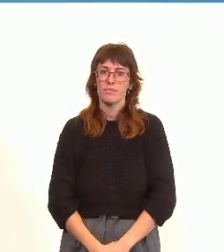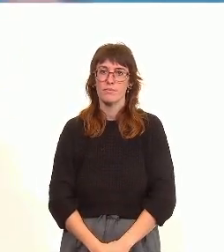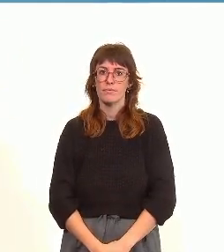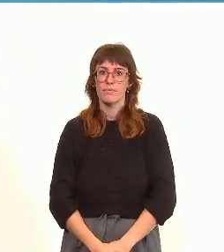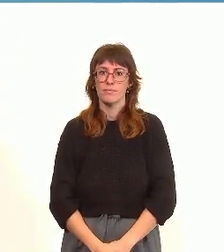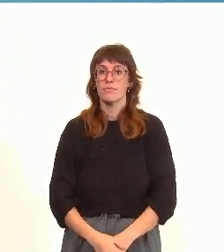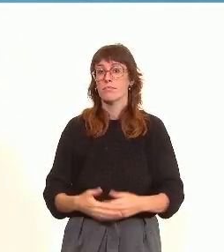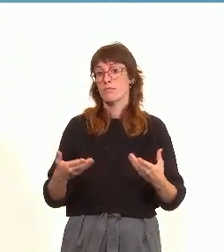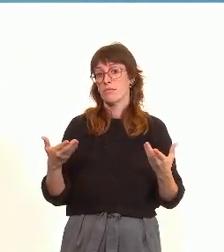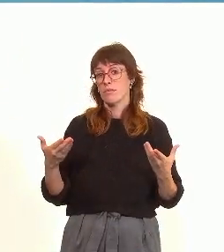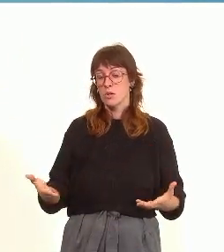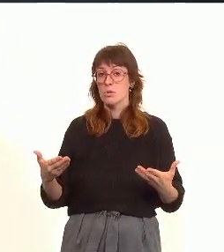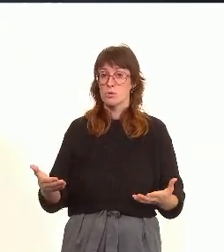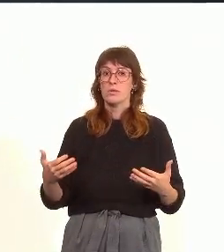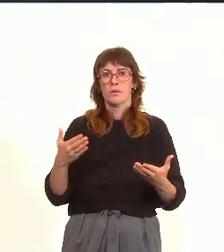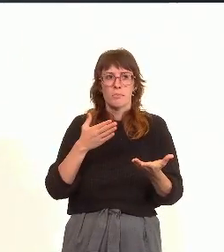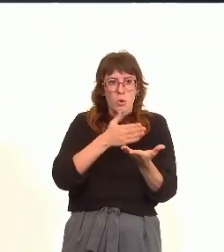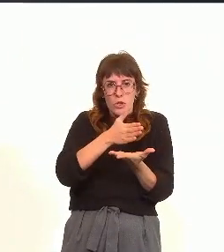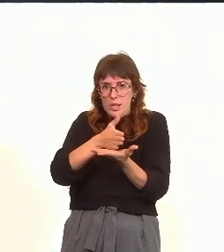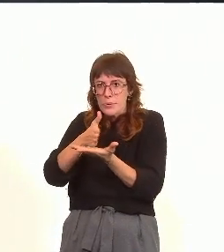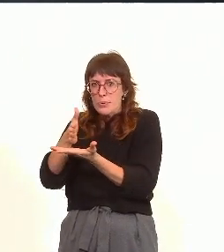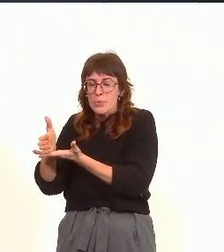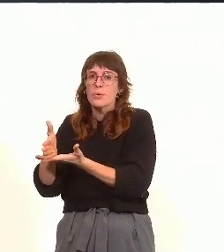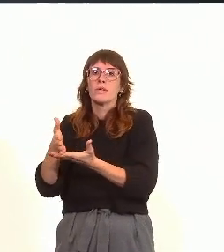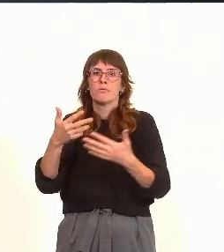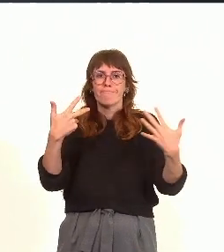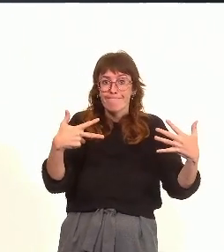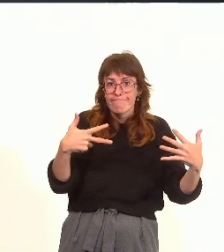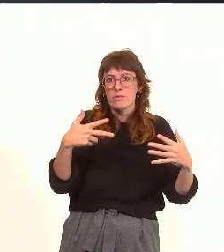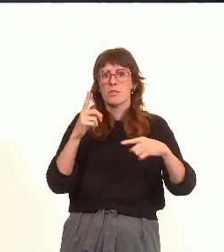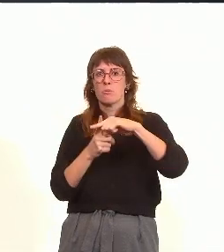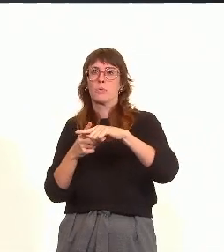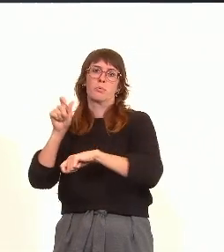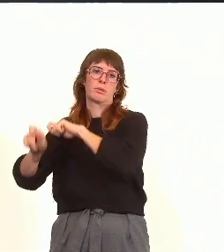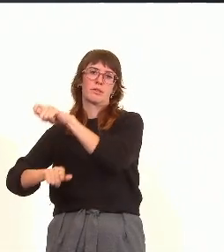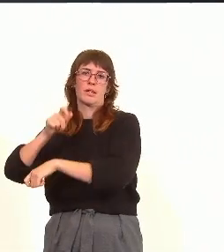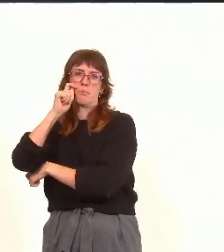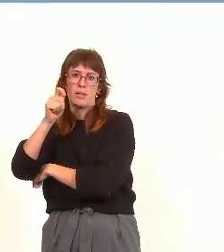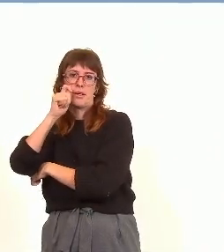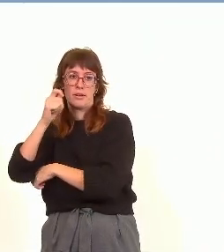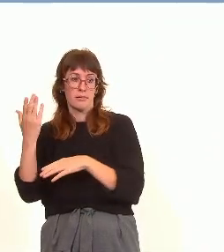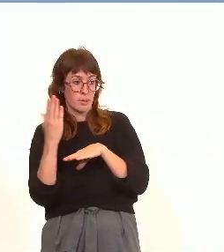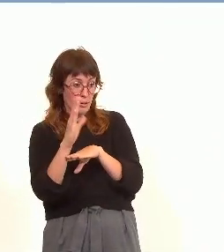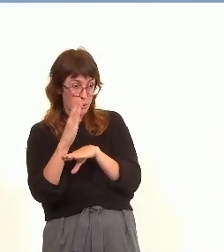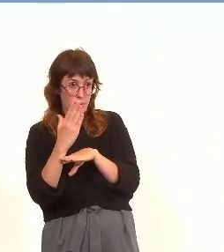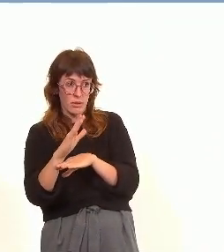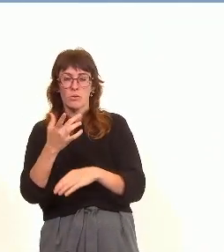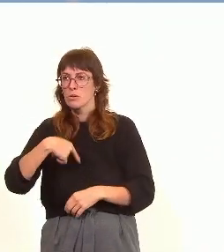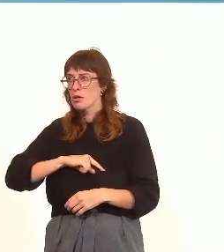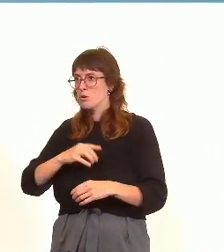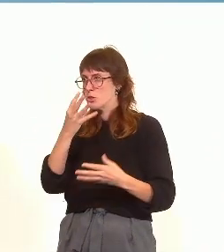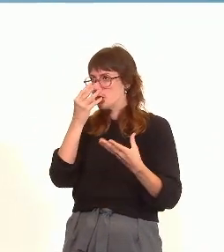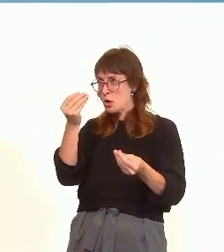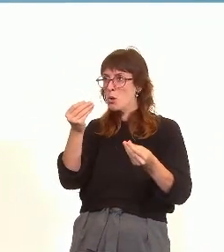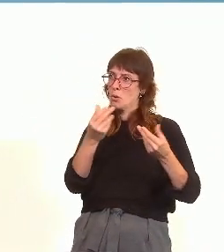projets et des experts qui interviendront tout au long de la journée. Je voudrais compléter ces propos avec vous, Pierre-Yves Baudot, et prendre aussi votre